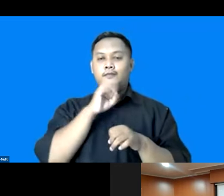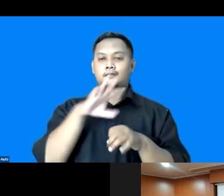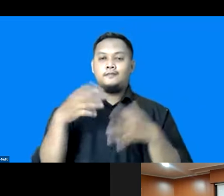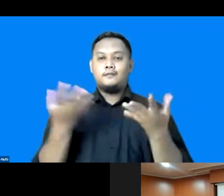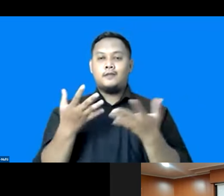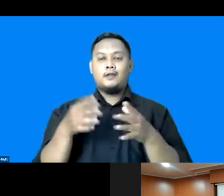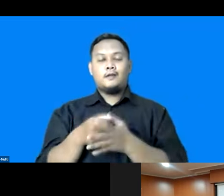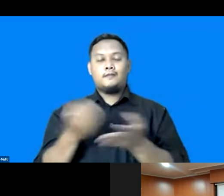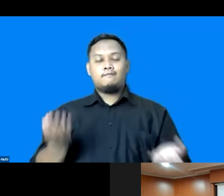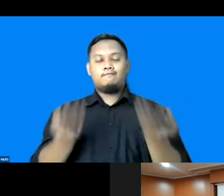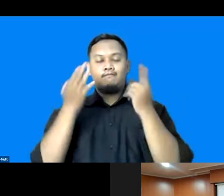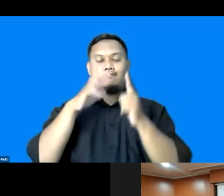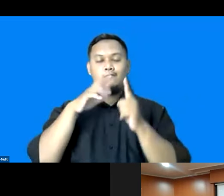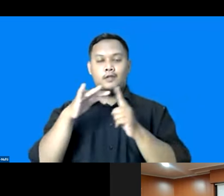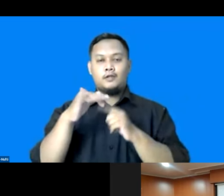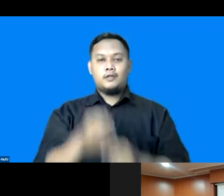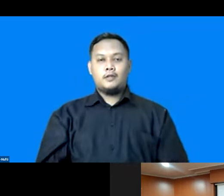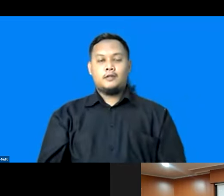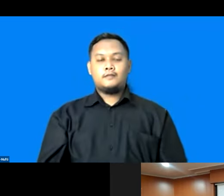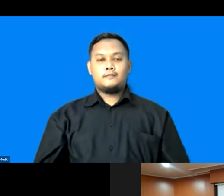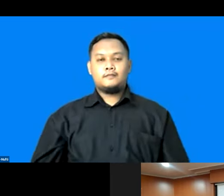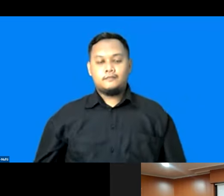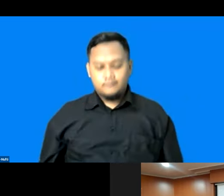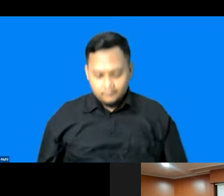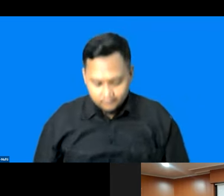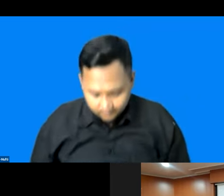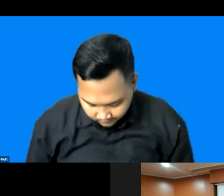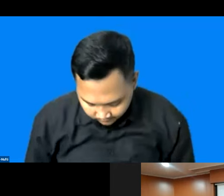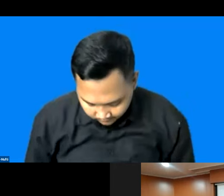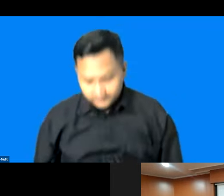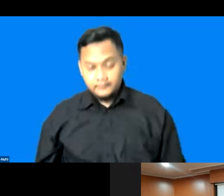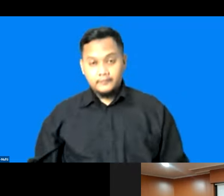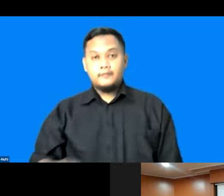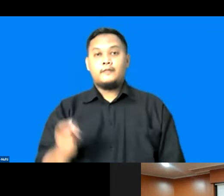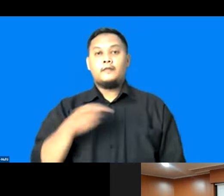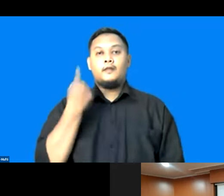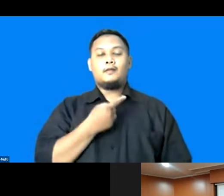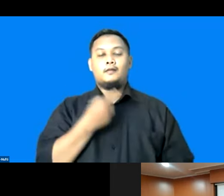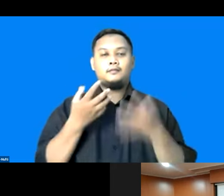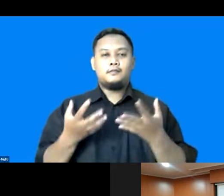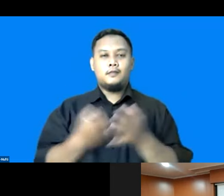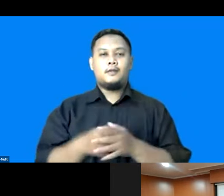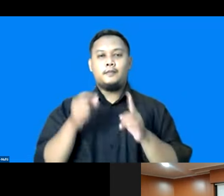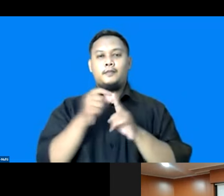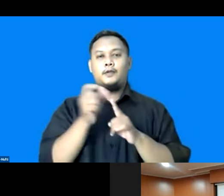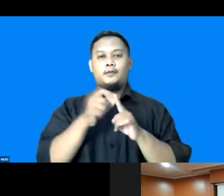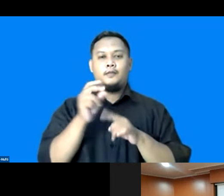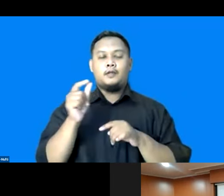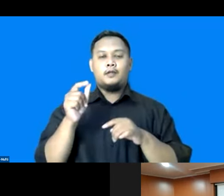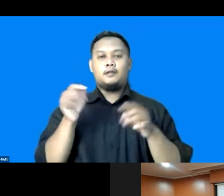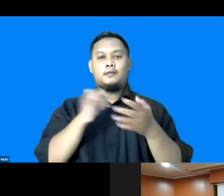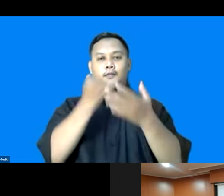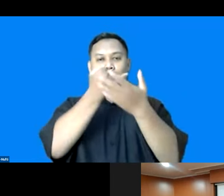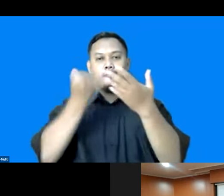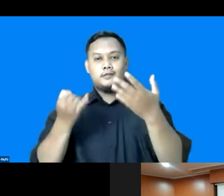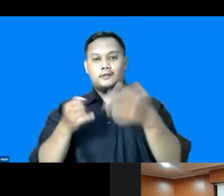juga, yang kami berharap agar PUPR dan arsitek maupun